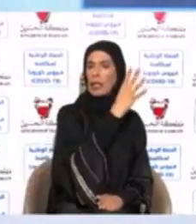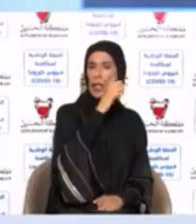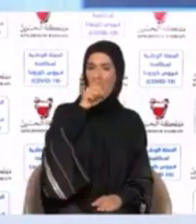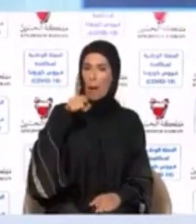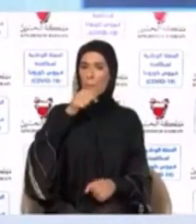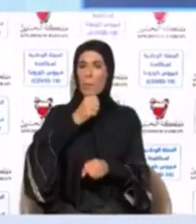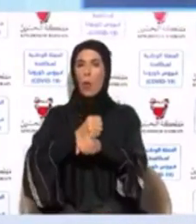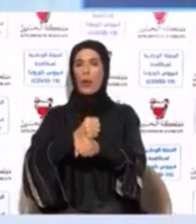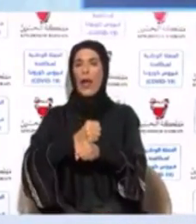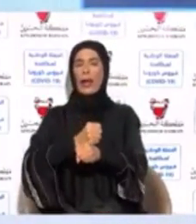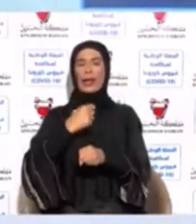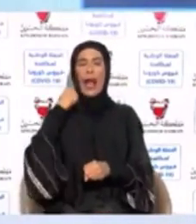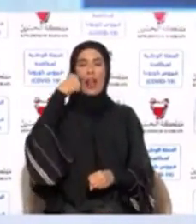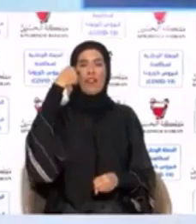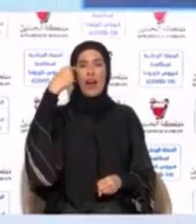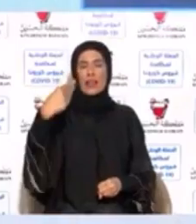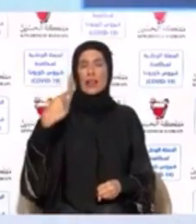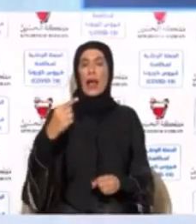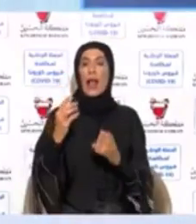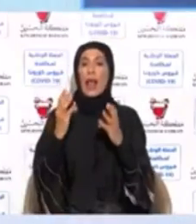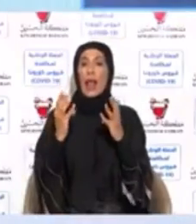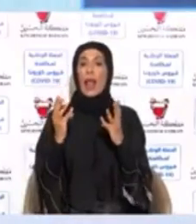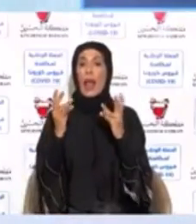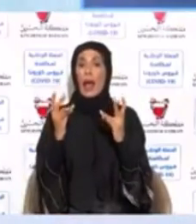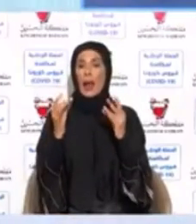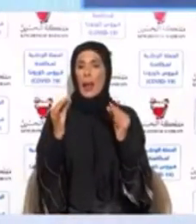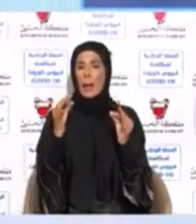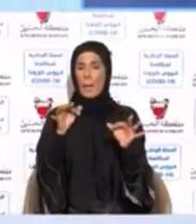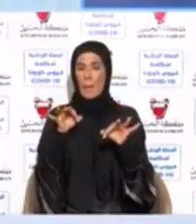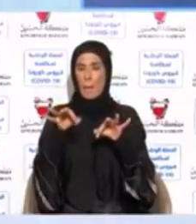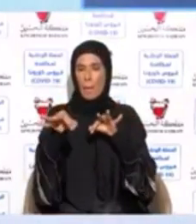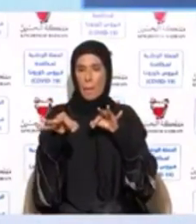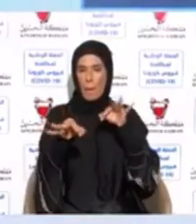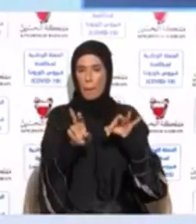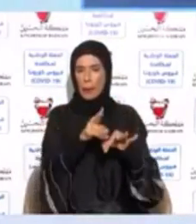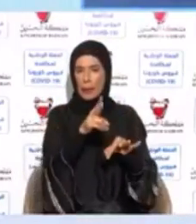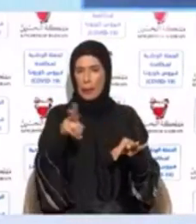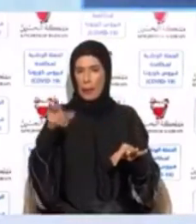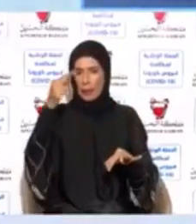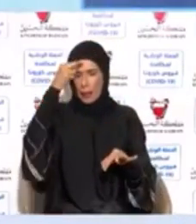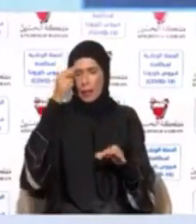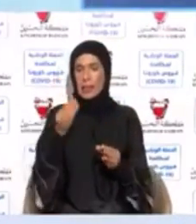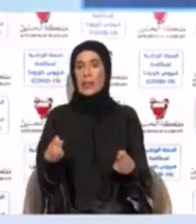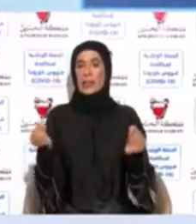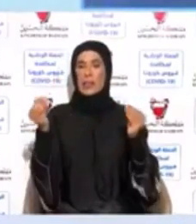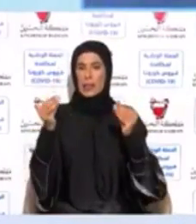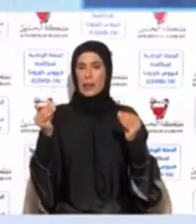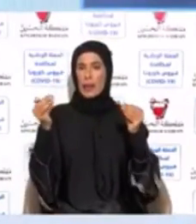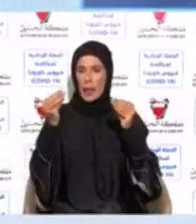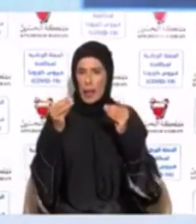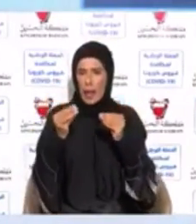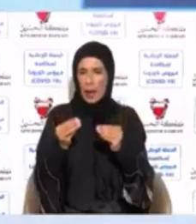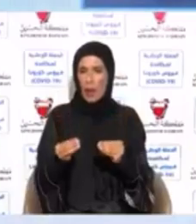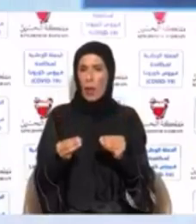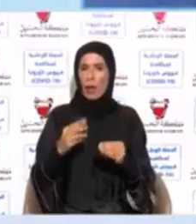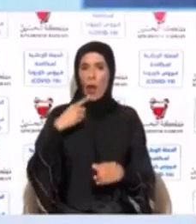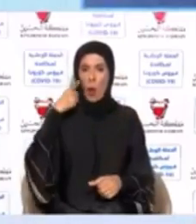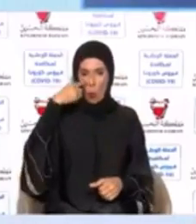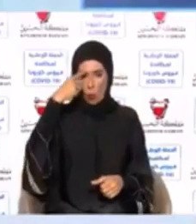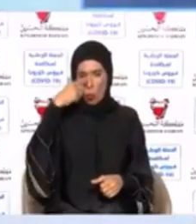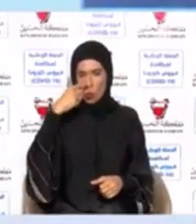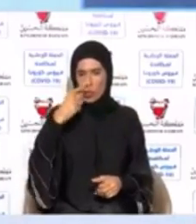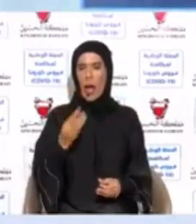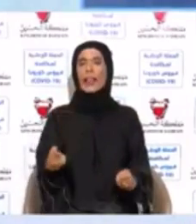حق الفحص. هذه الأعداد مع ديناميكية وتغير المرض مع زيادتها نقدر نزيد اللي هو